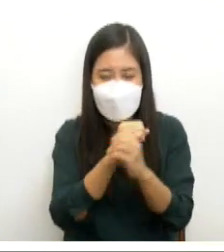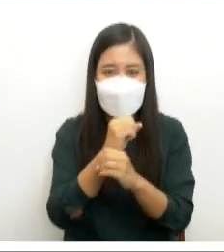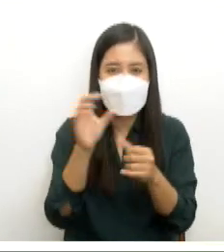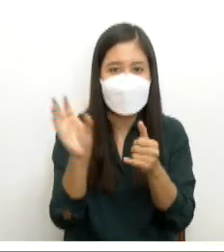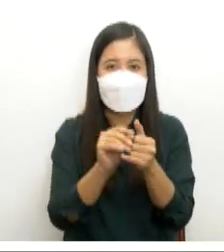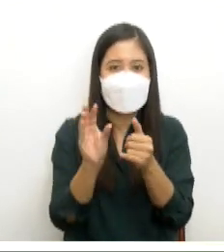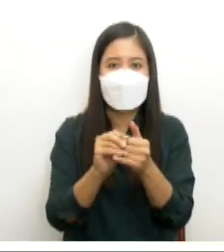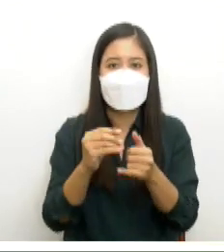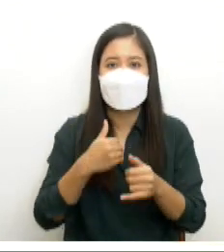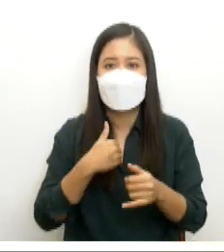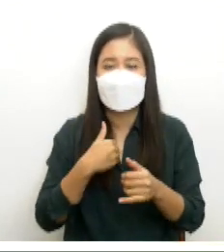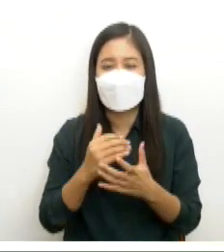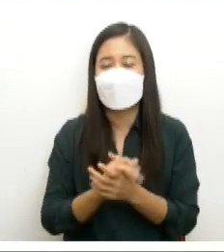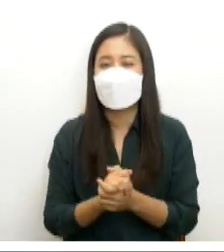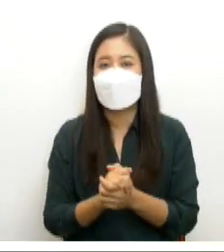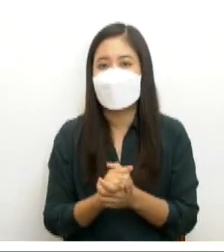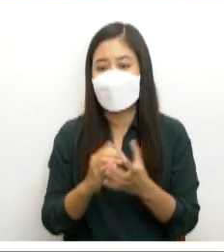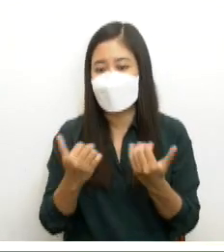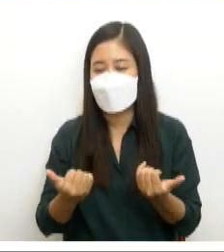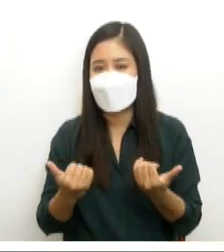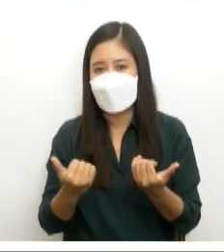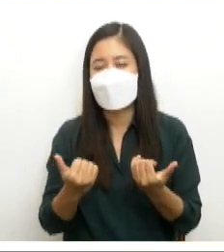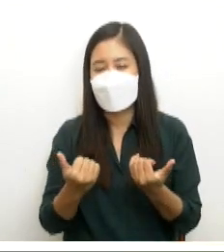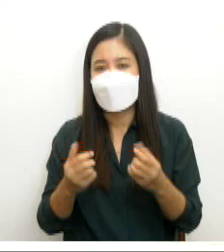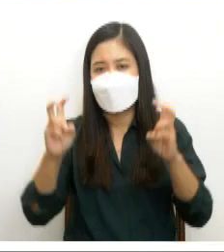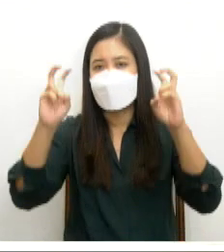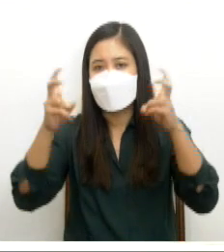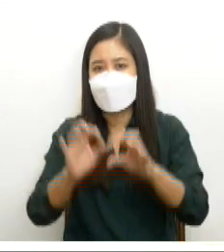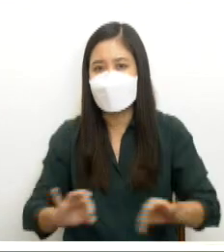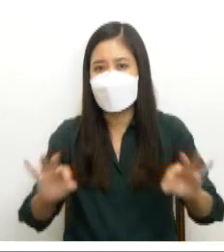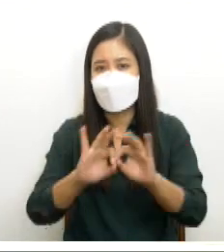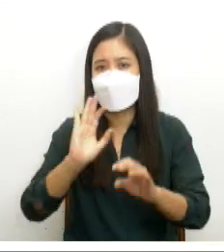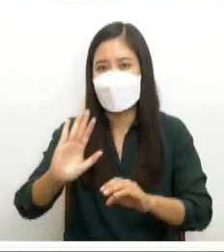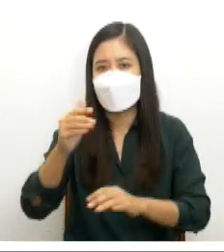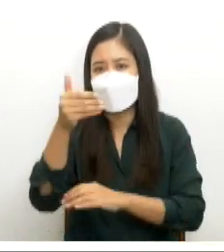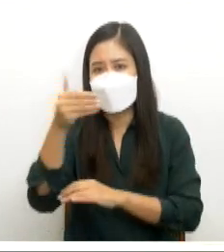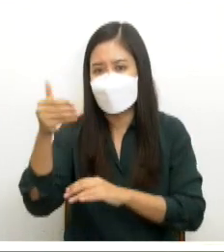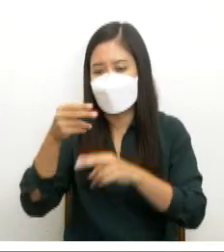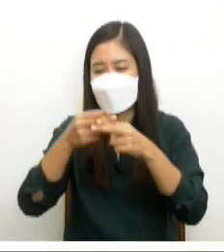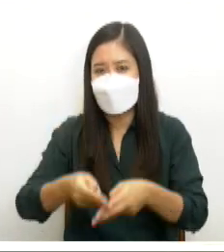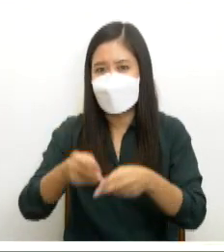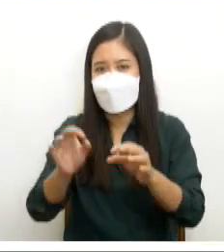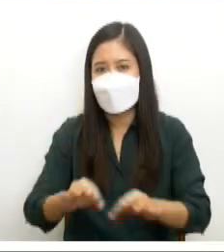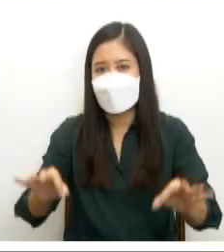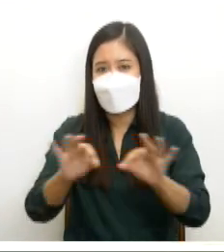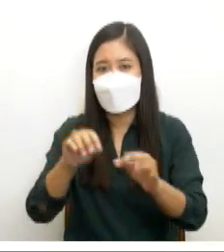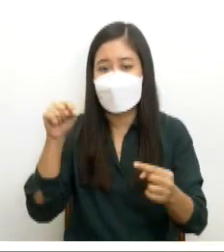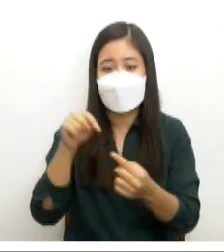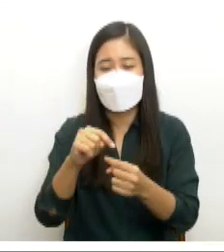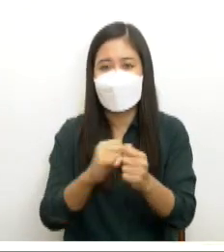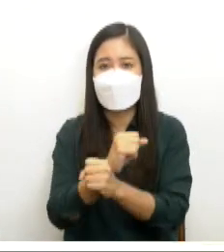ก็คงจะเป็นวาระแห่งชาติอีกครั้งหนึ่งหรือเป็นจุดเน้นพิเศษของพวกเราอีกครั้งหนึ่งในการที่จะหยิบย